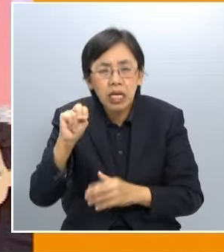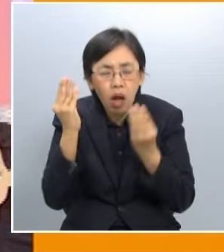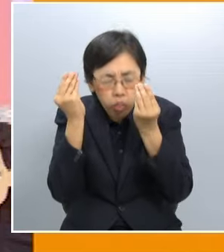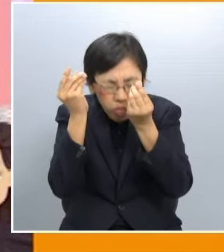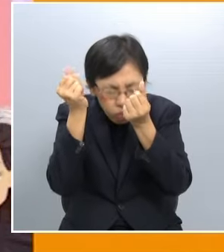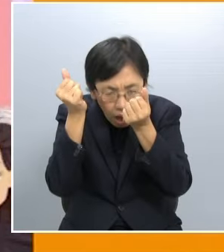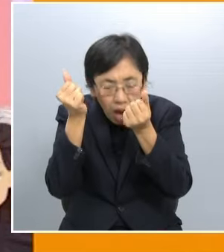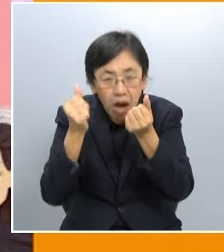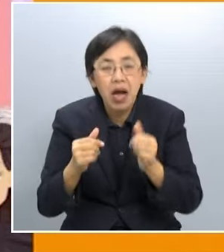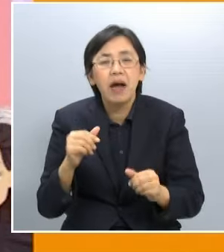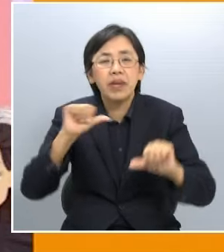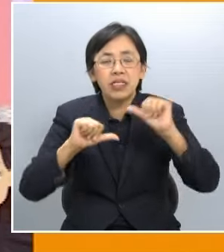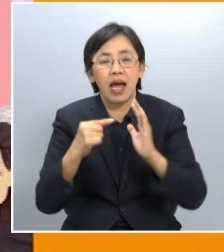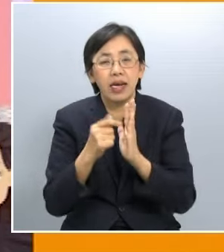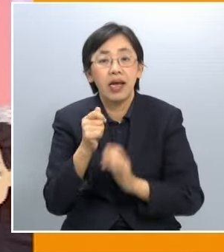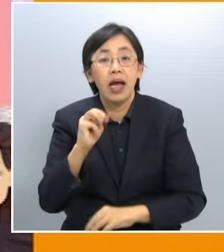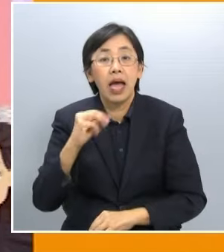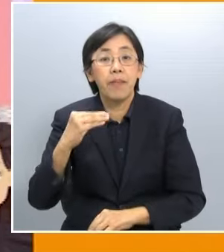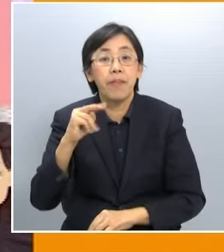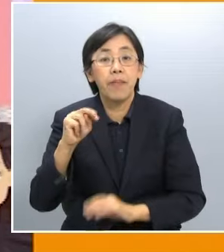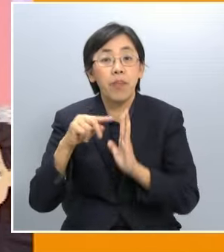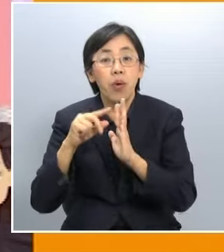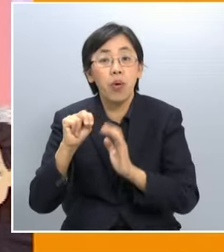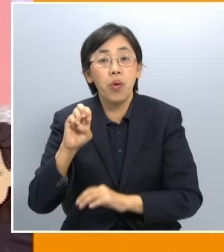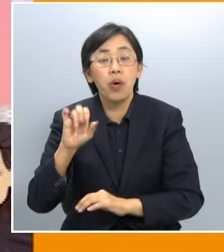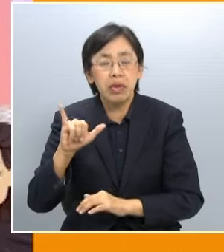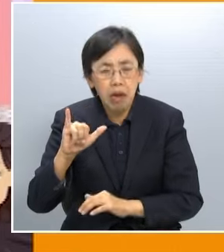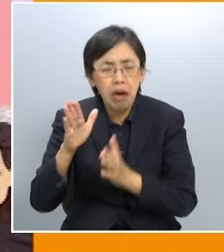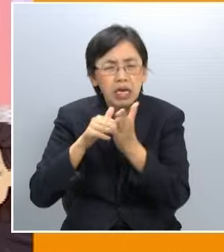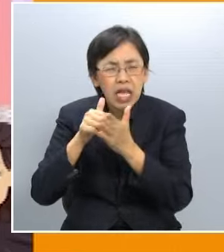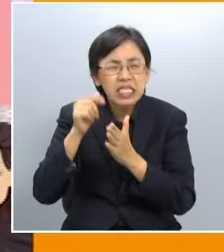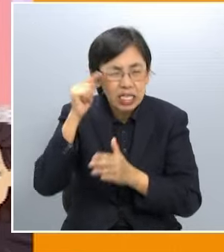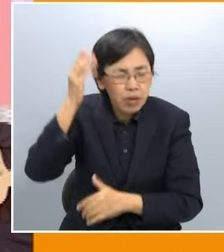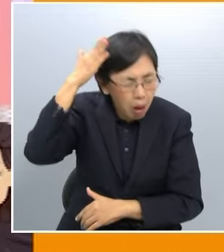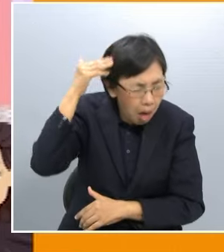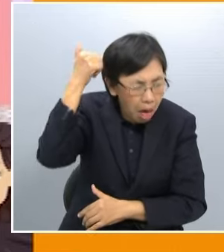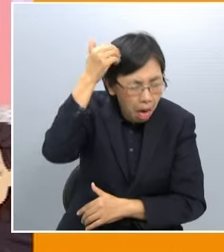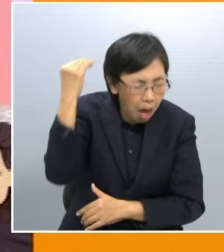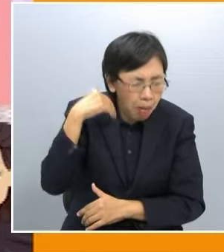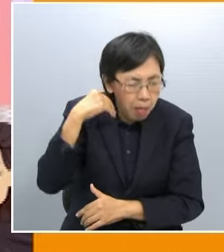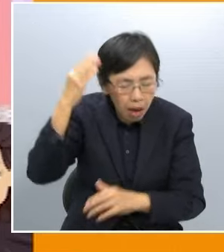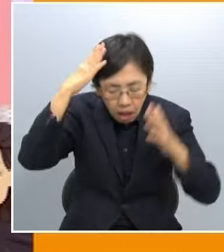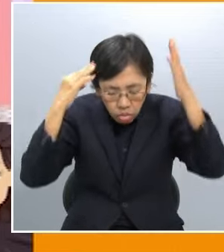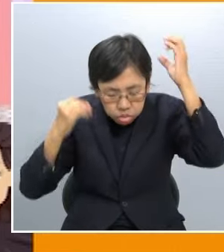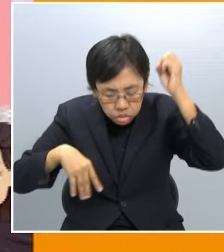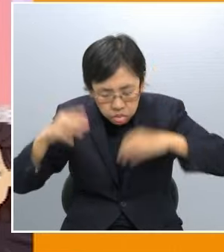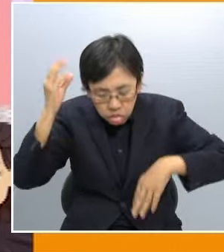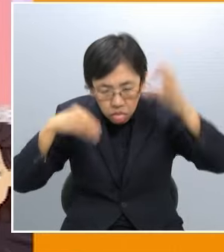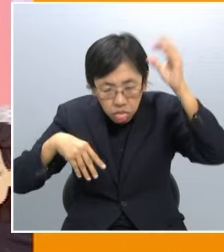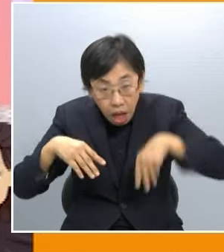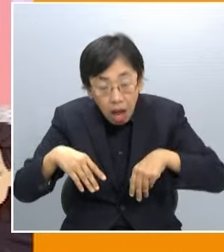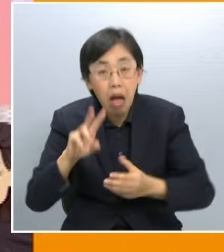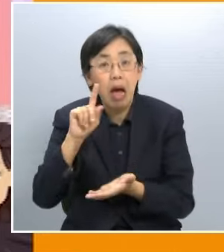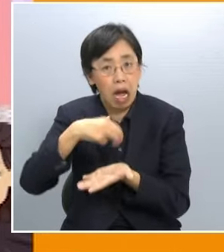มันคือแอมโมเนียเวลาที่เส้นผมสัมผัสกับแอมโมเนียบ่อยๆเนี่ยนอกจากจะทำให้ผมขาดร่วงง่ายแล้วยังมีรายงาน